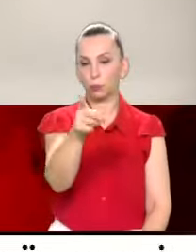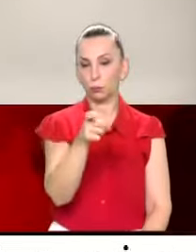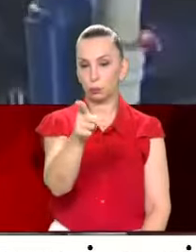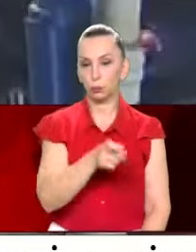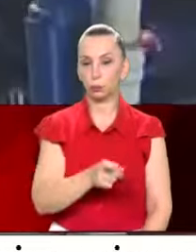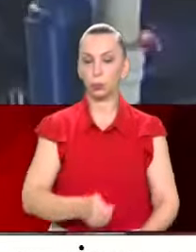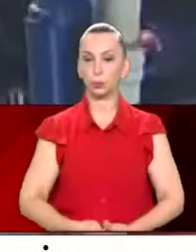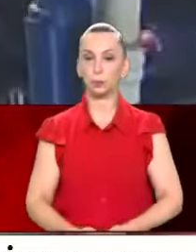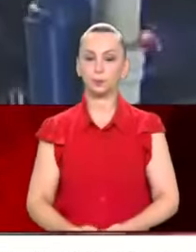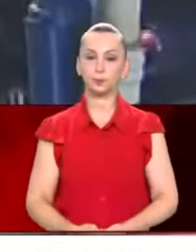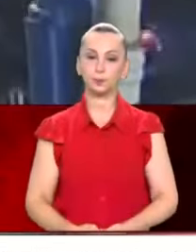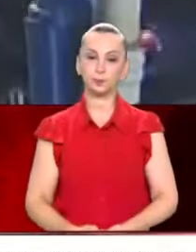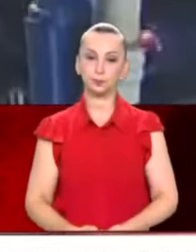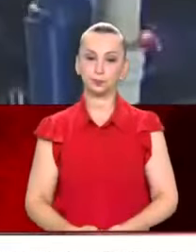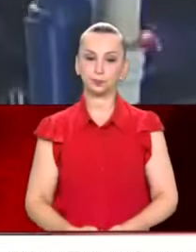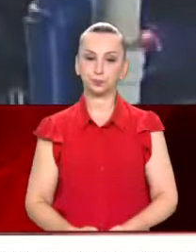başladı.